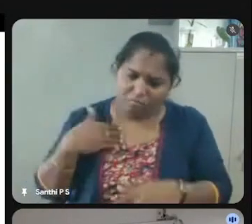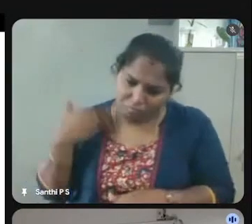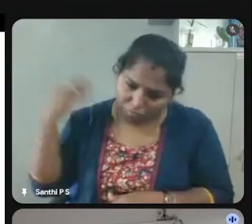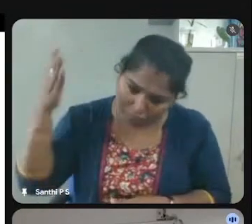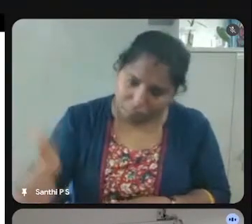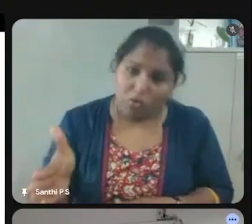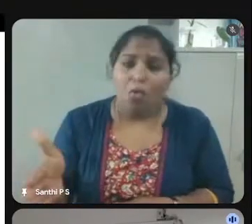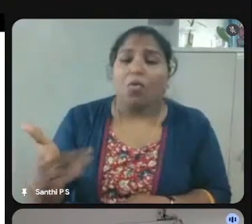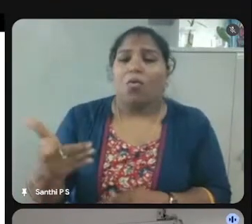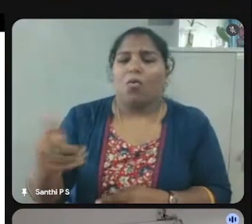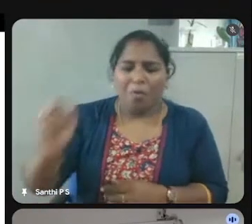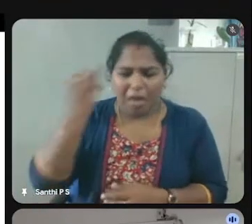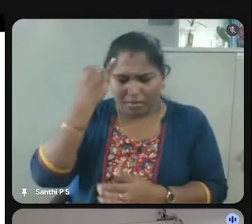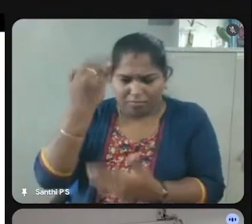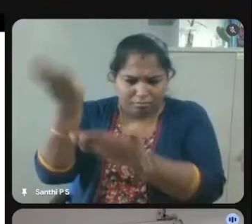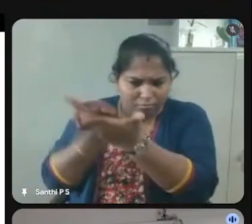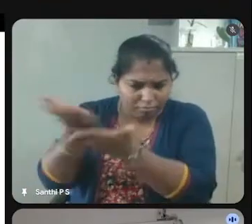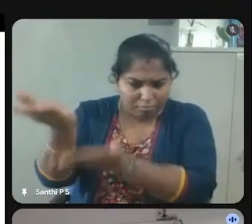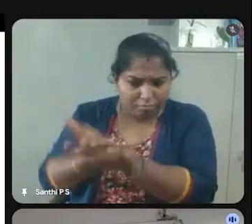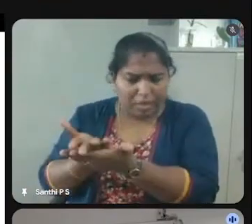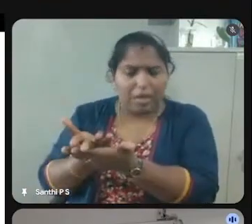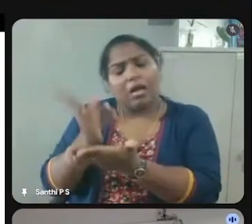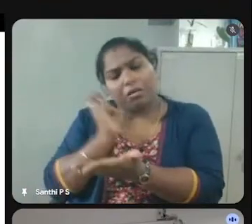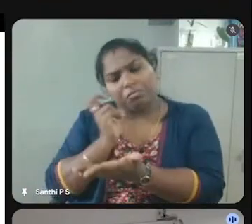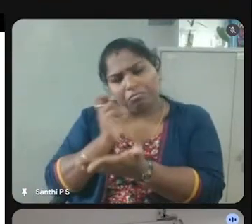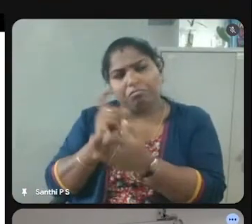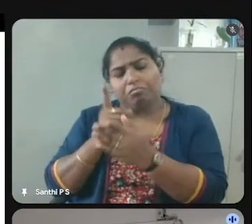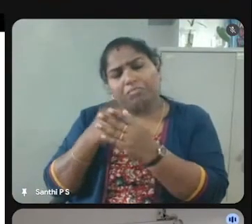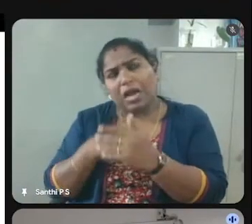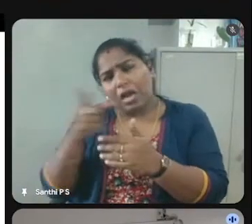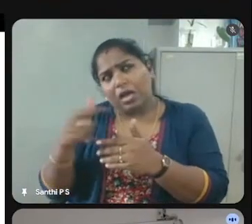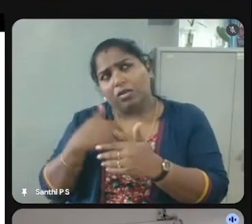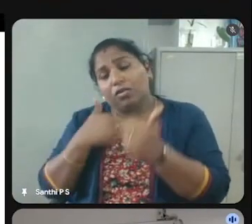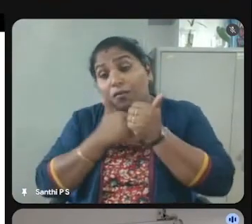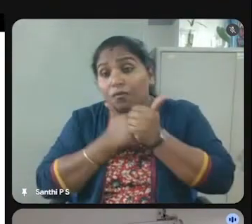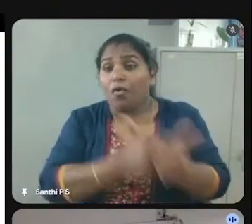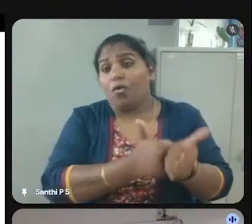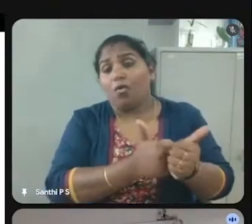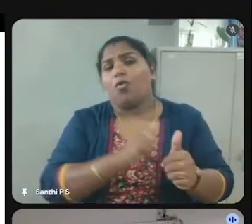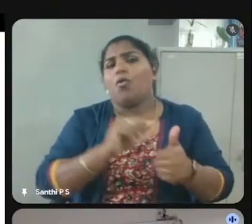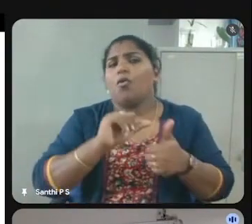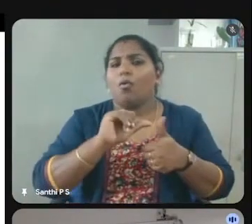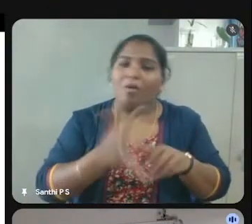സജഷൻസ് നിങ്ങൾക്ക് ചോദിക്കാം. അവർ പറയുന്ന കാര്യങ്ങൾ നിങ്ങൾക്ക് പ്രോപ്പർ ആയിട്ട് ഫോളോ ചെയ്യുകയാണെന്നുണ്ടെങ്കിൽ തീർച്ചയായിട്ടും അത് കുട്ടിയുടെ